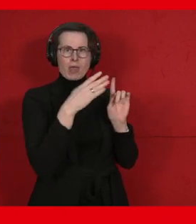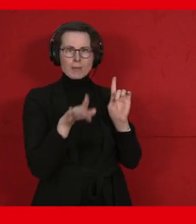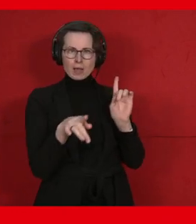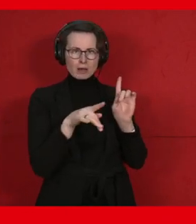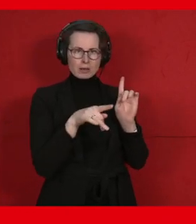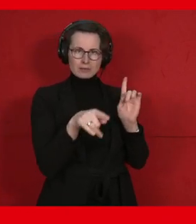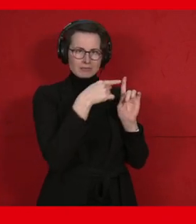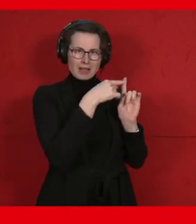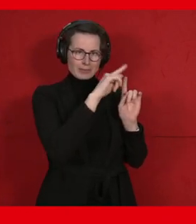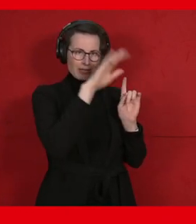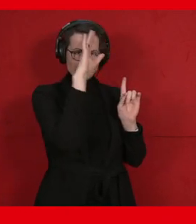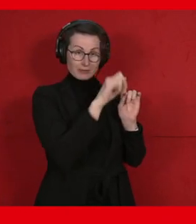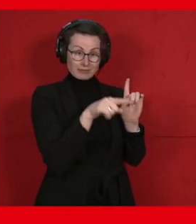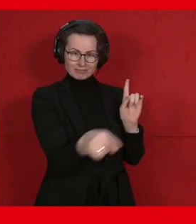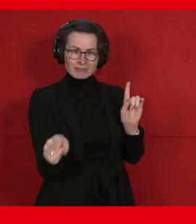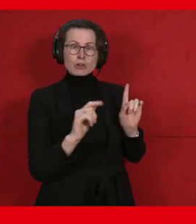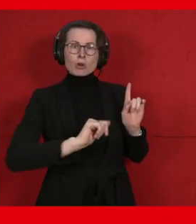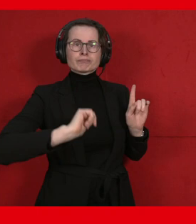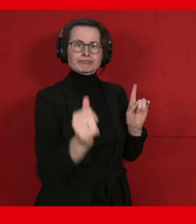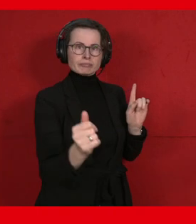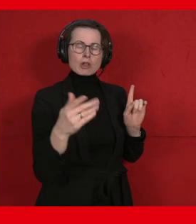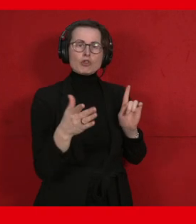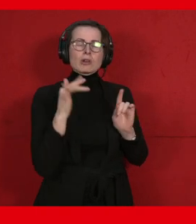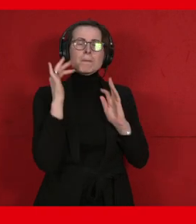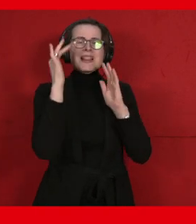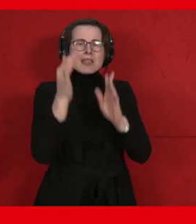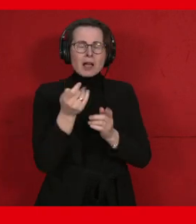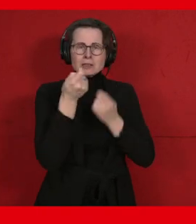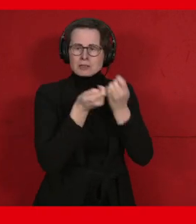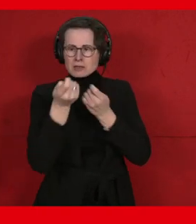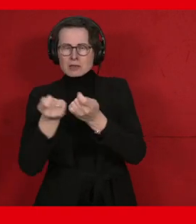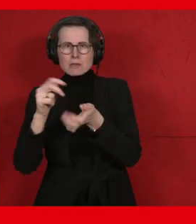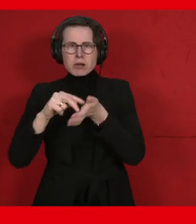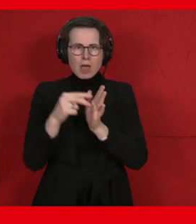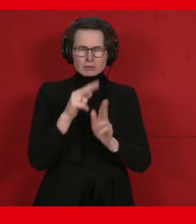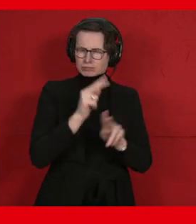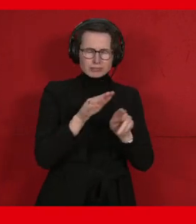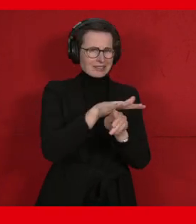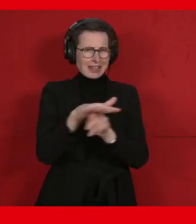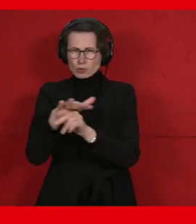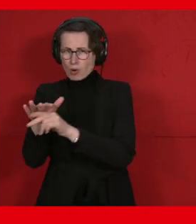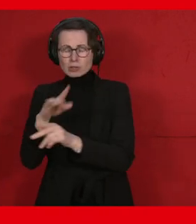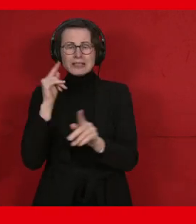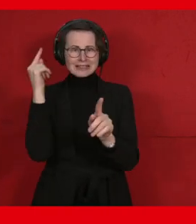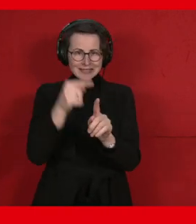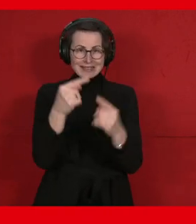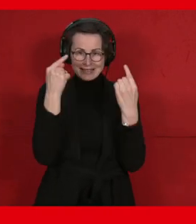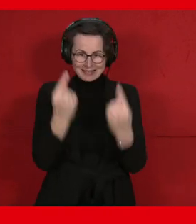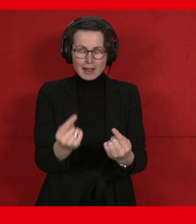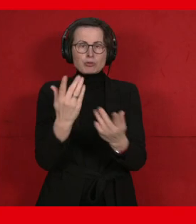fast überall schon milliardenschwere Investitionen geplant werden in den verschiedensten Sektoren, die Klimaneutralität möglich